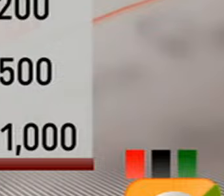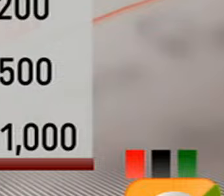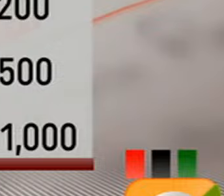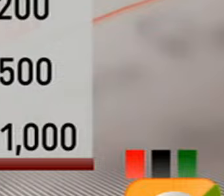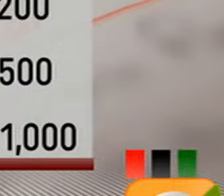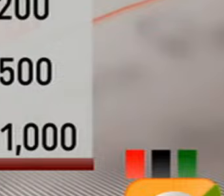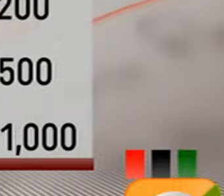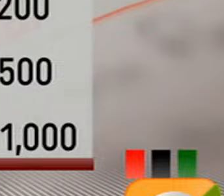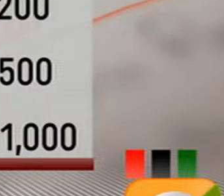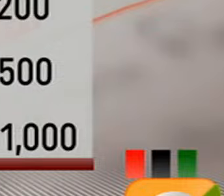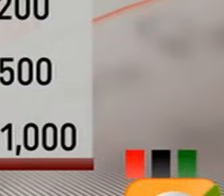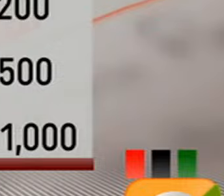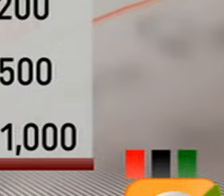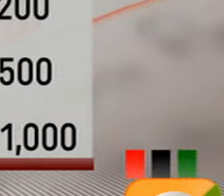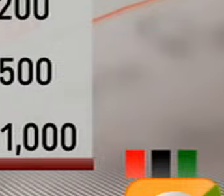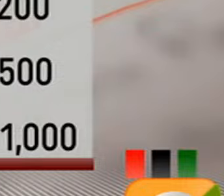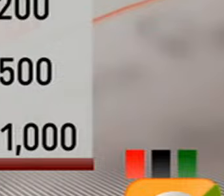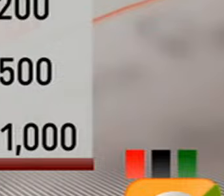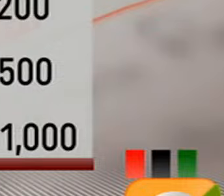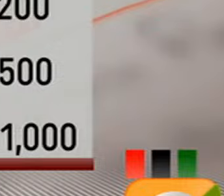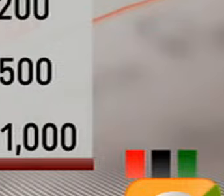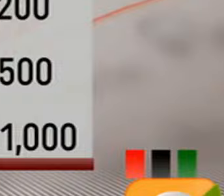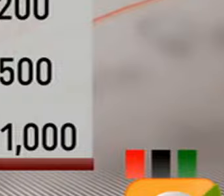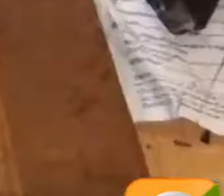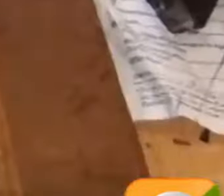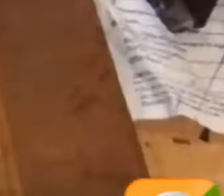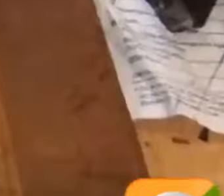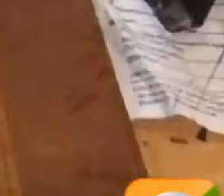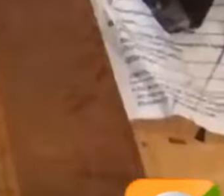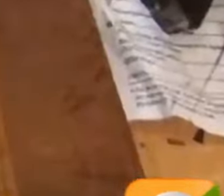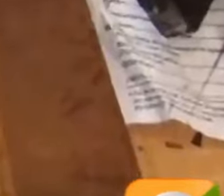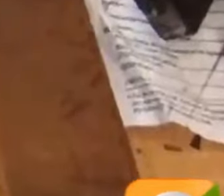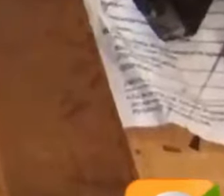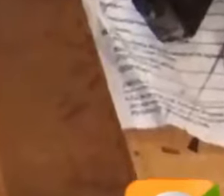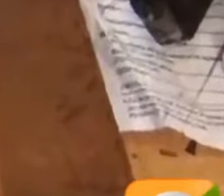hivi atalazimika kulipa shilingi 1000 kupata kingine.